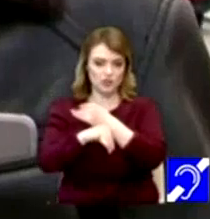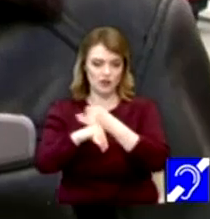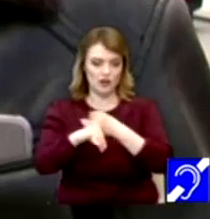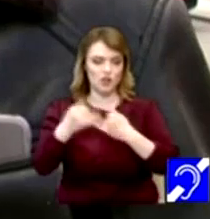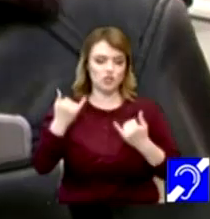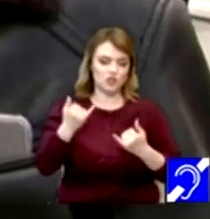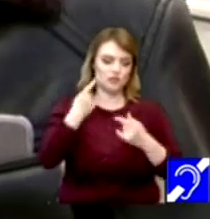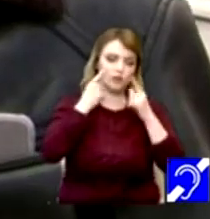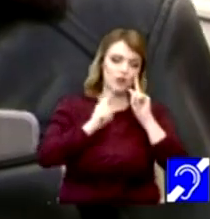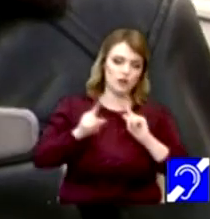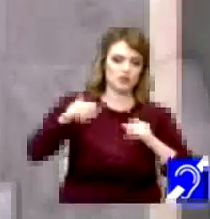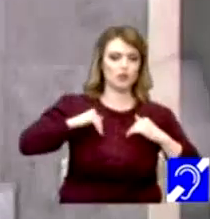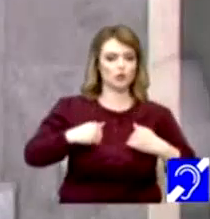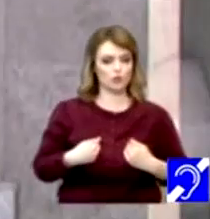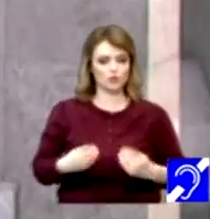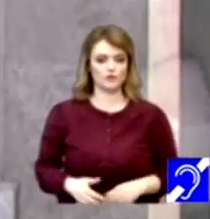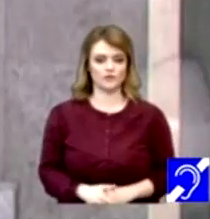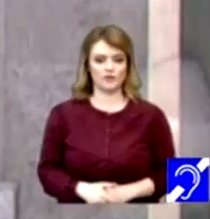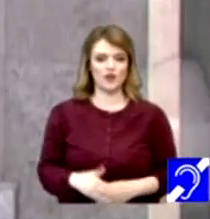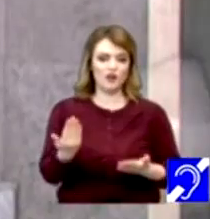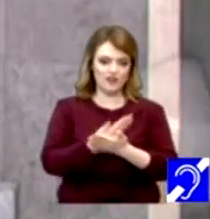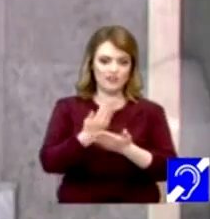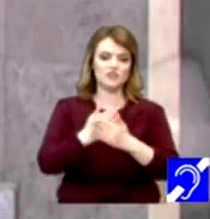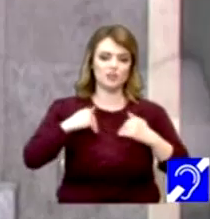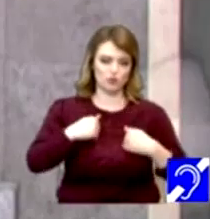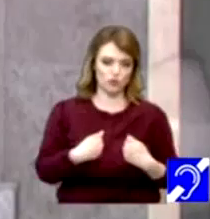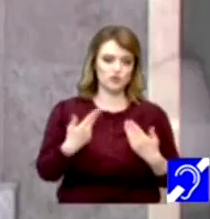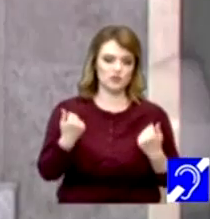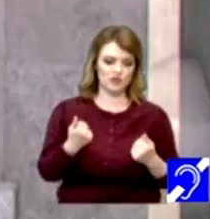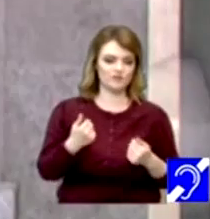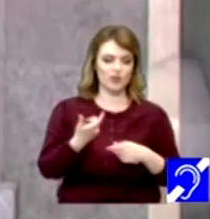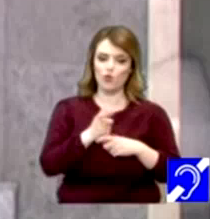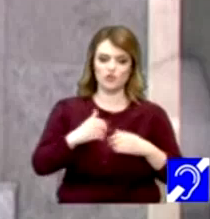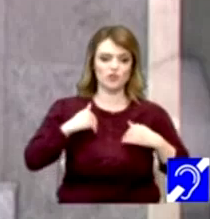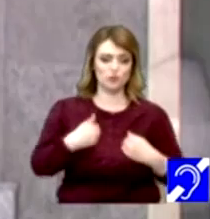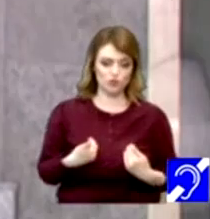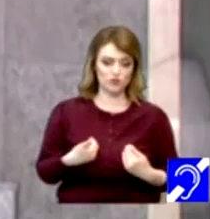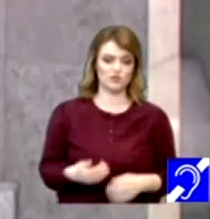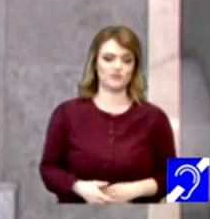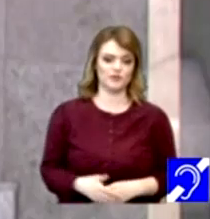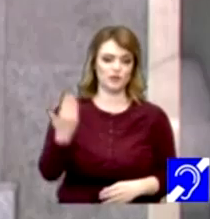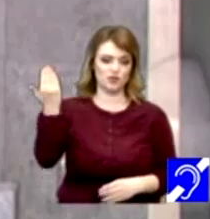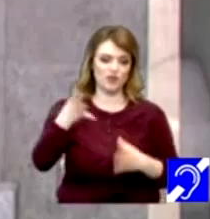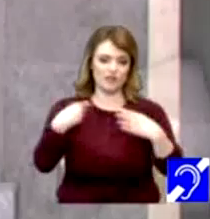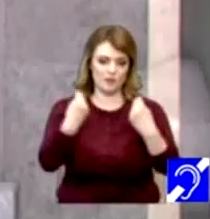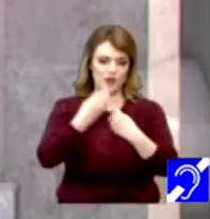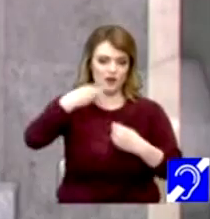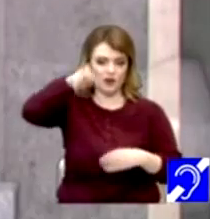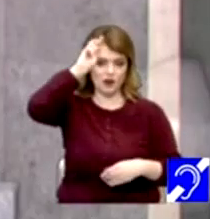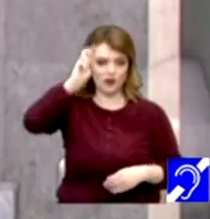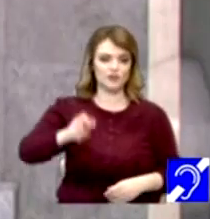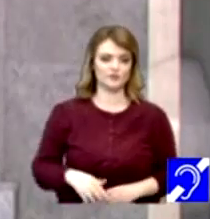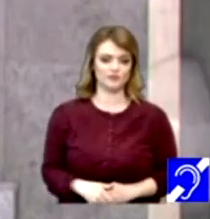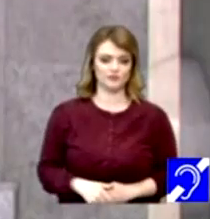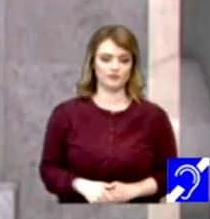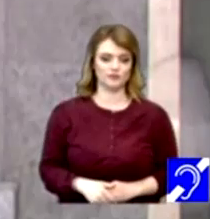wishes to her and as much support. Very sad news. He's a lovely guy. Very sad for the monarchy and yeah.